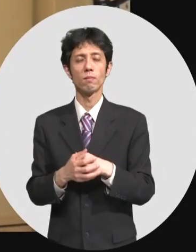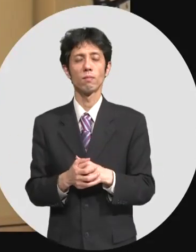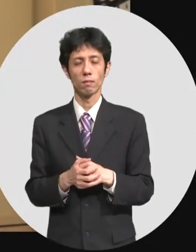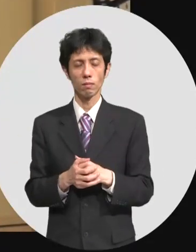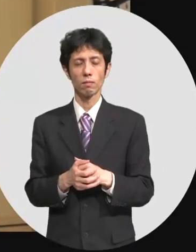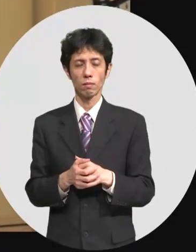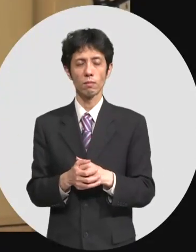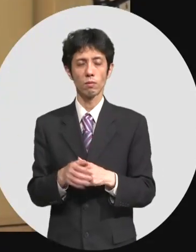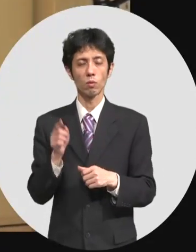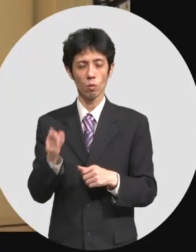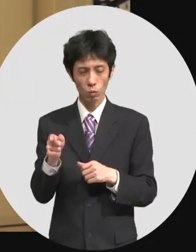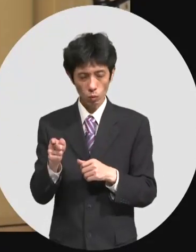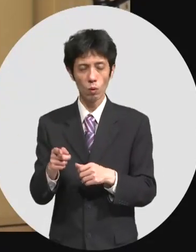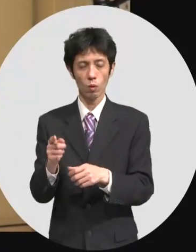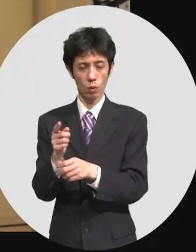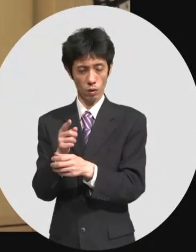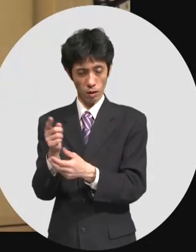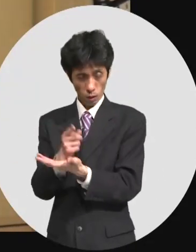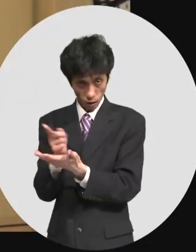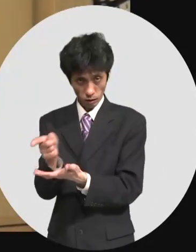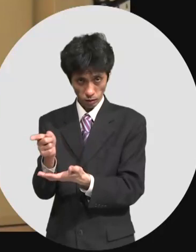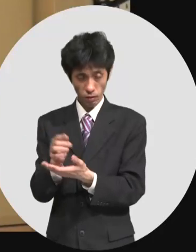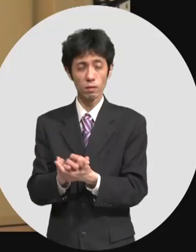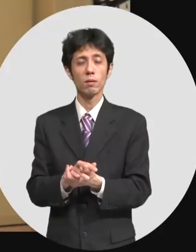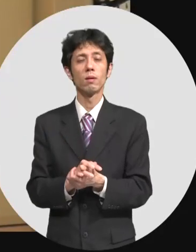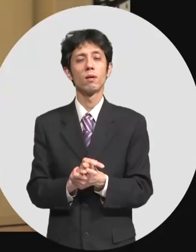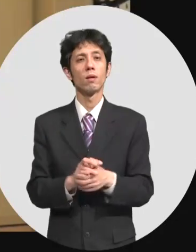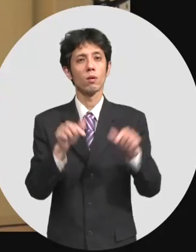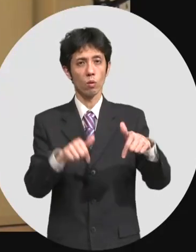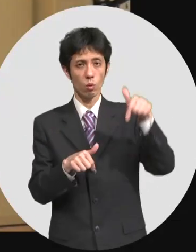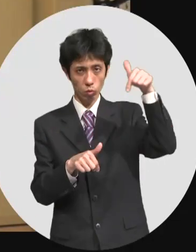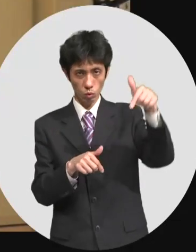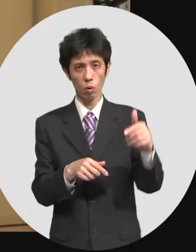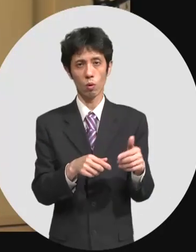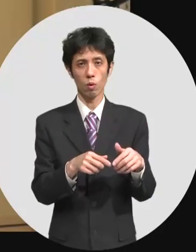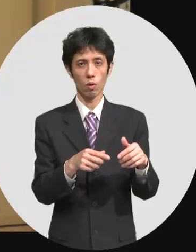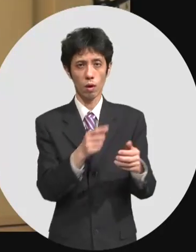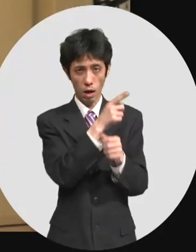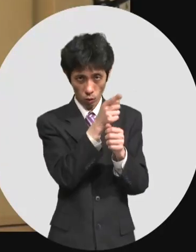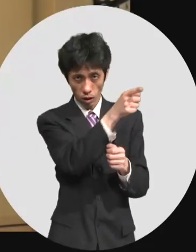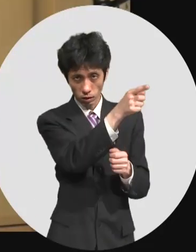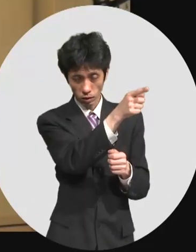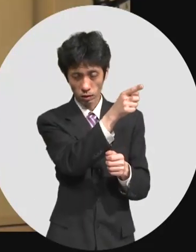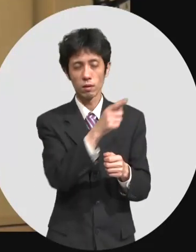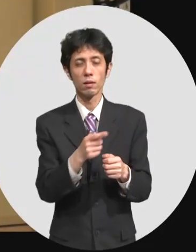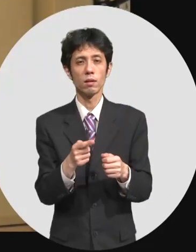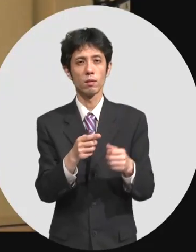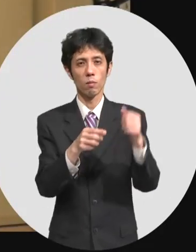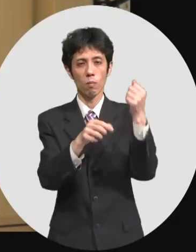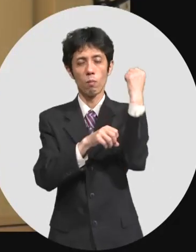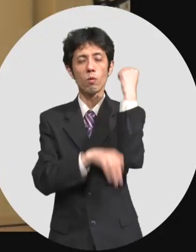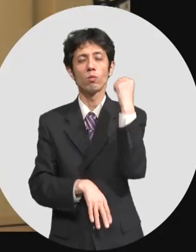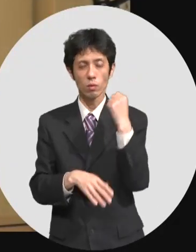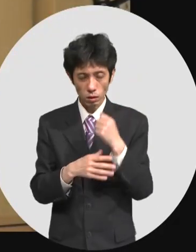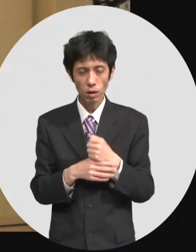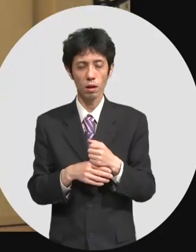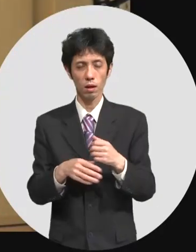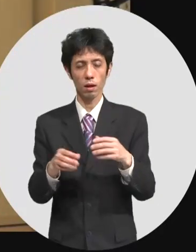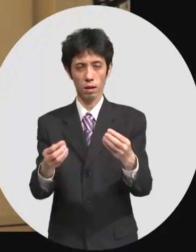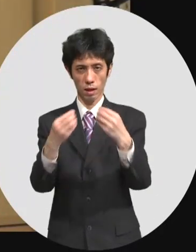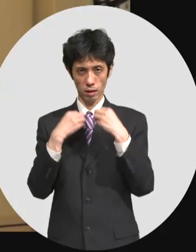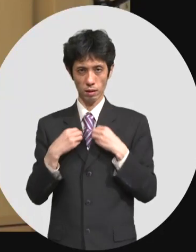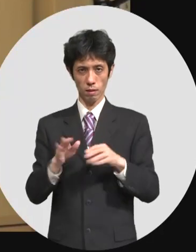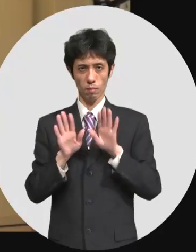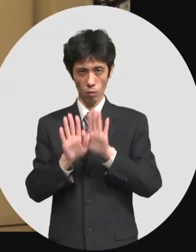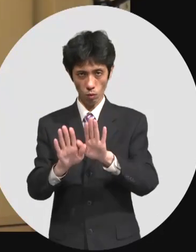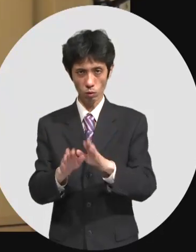ますけれども、そうした業界団体のガイドライン、それから京都府が示しておりますガイドラインに基づきまして感染防止策については